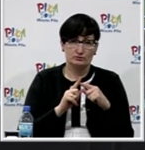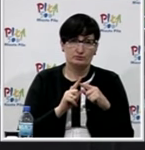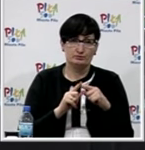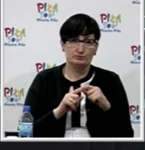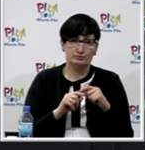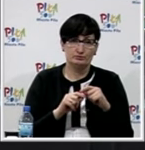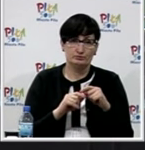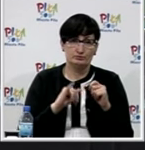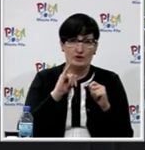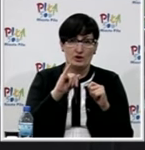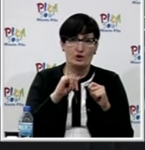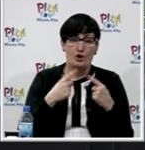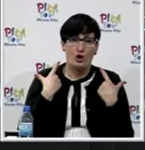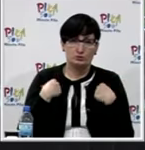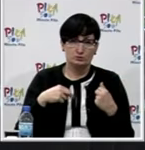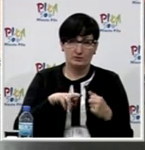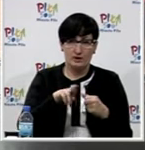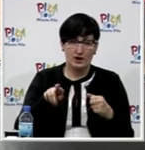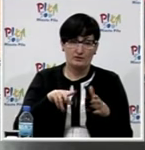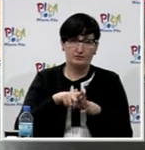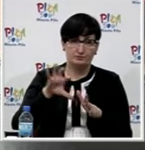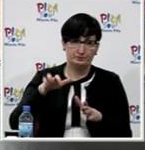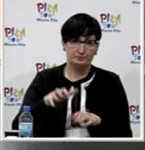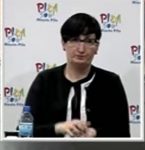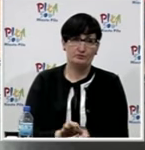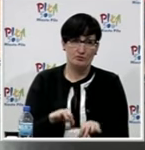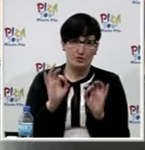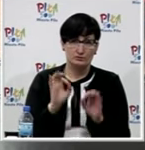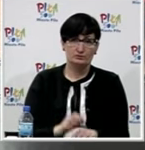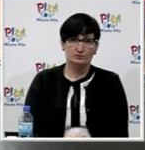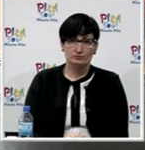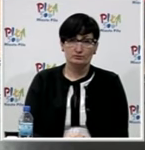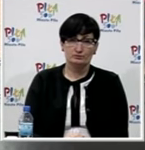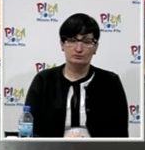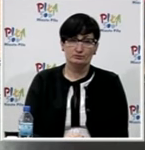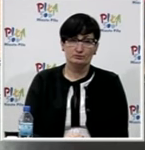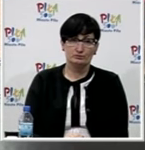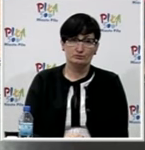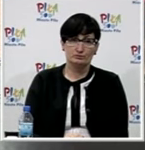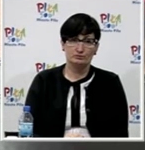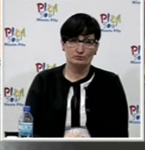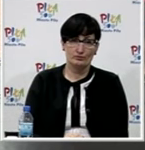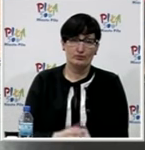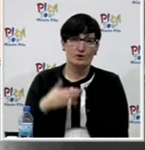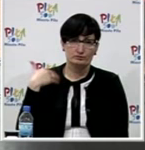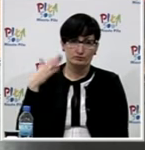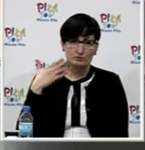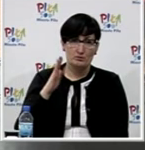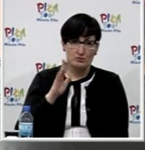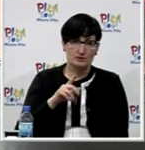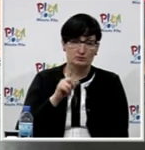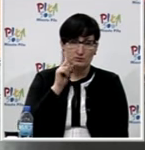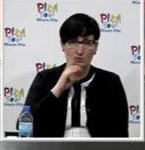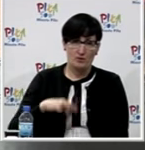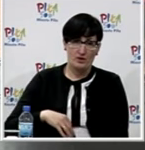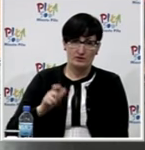granicy i numerów oraz liczby radnych wybieranych w okręgu wyborczym. W imieniu wnioskodawcy prezydenta miasta Piły punkt ten referował będzie sekretarz